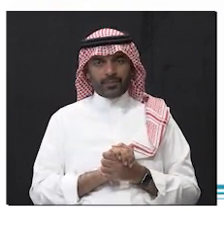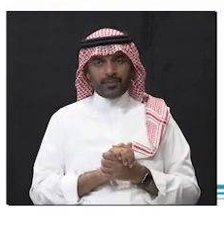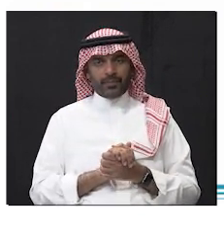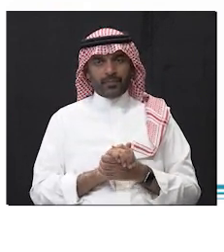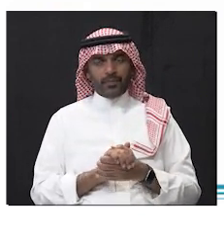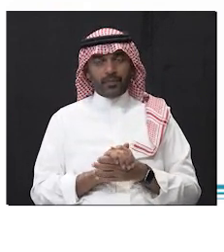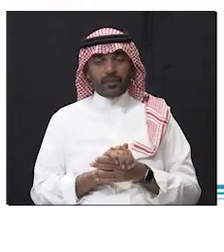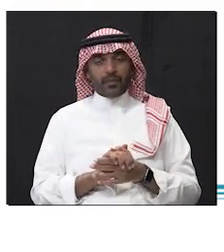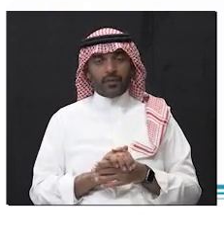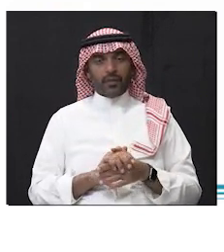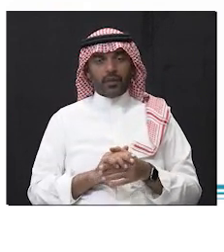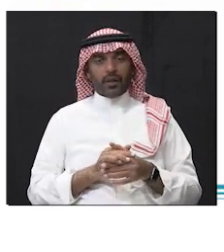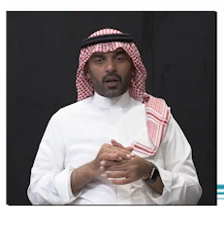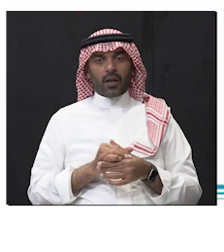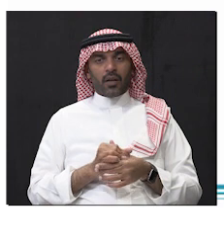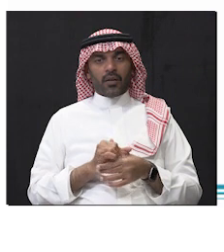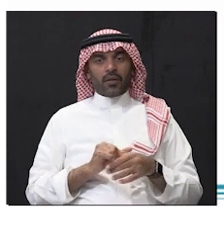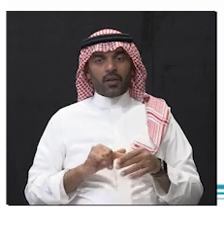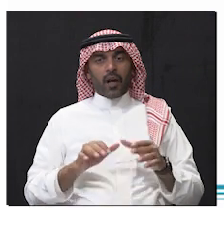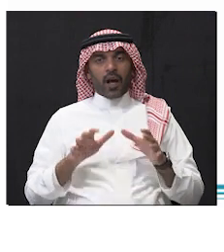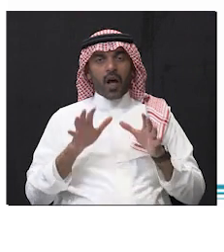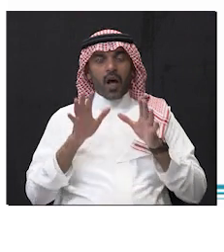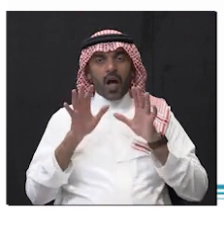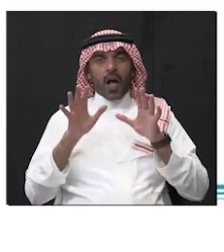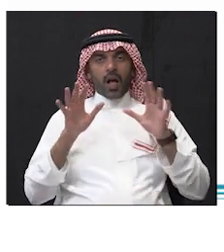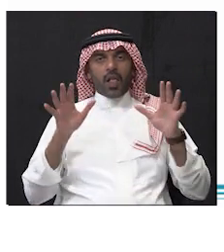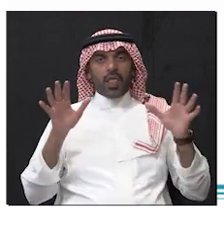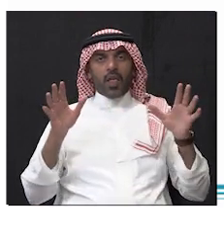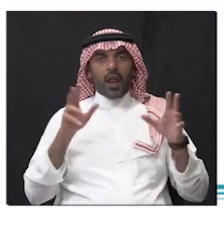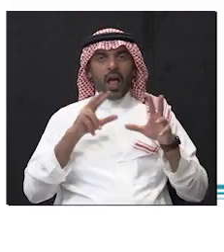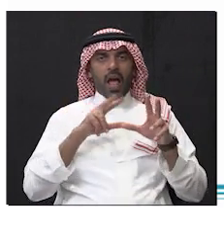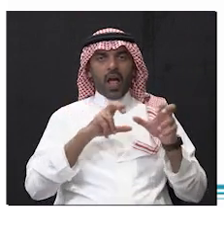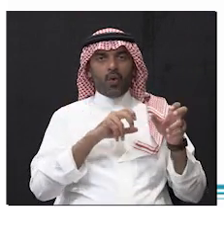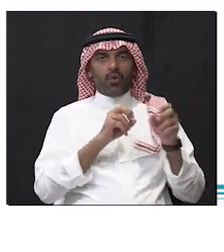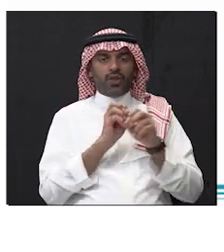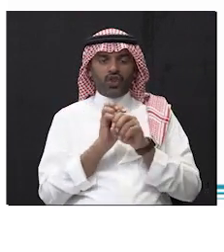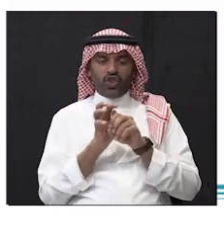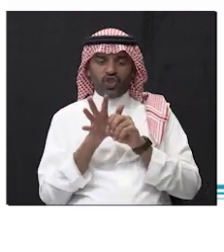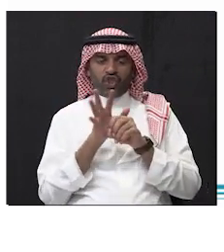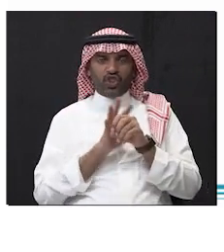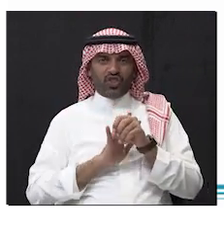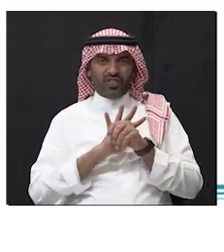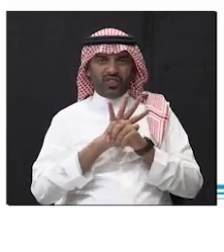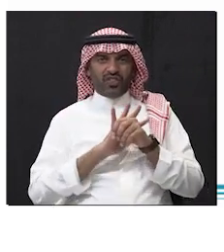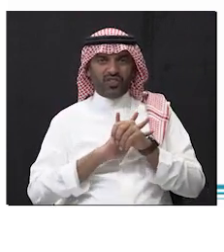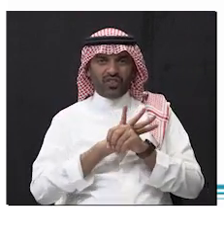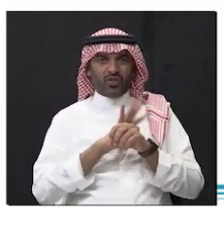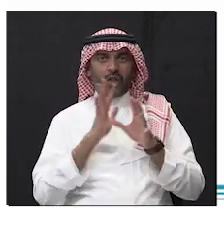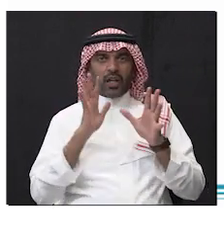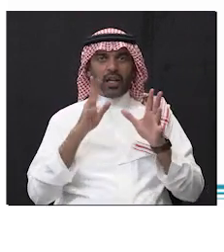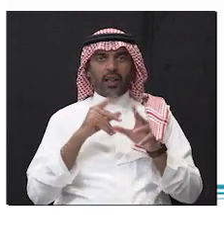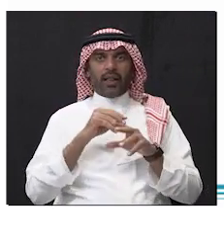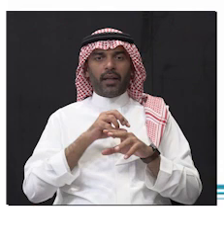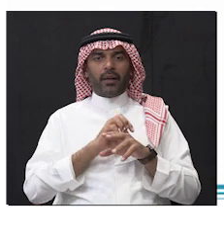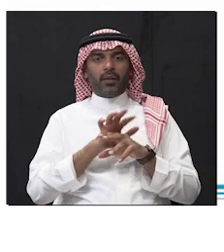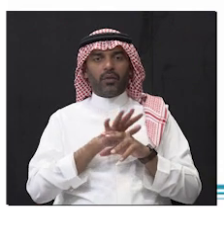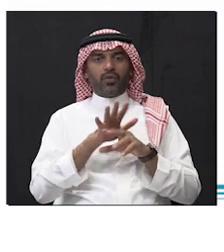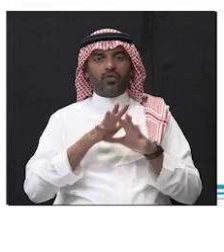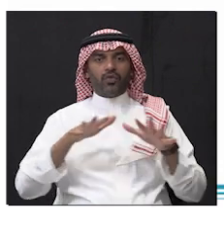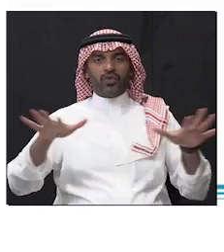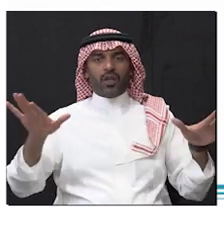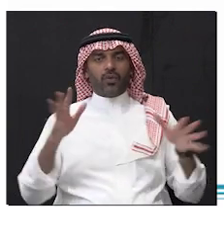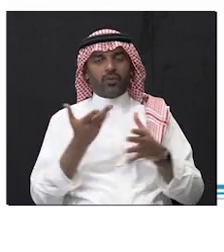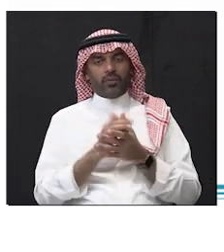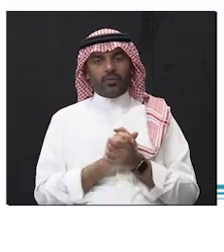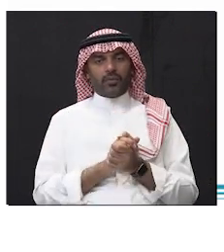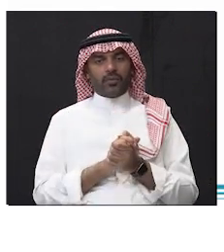أكثر شعب الحيوانات عددا وأكثرها انتشارا. ألف شوكيات الجلد، باء الديدان الأسطوانية،